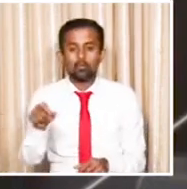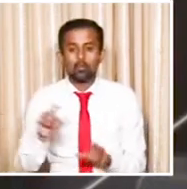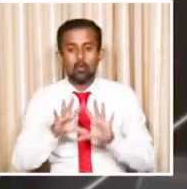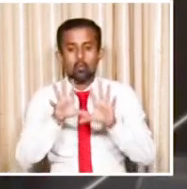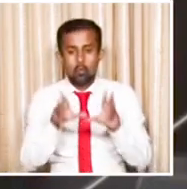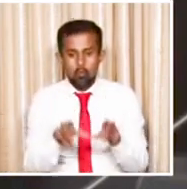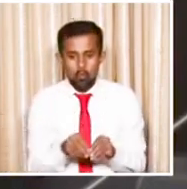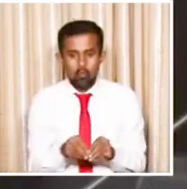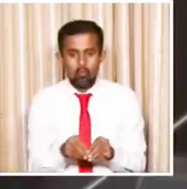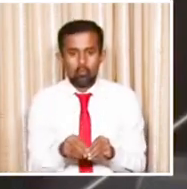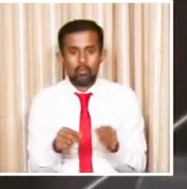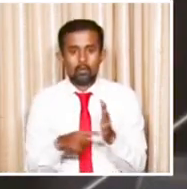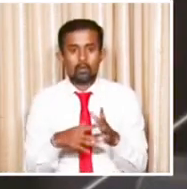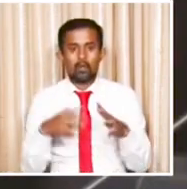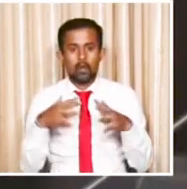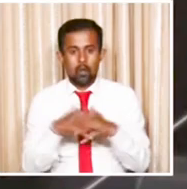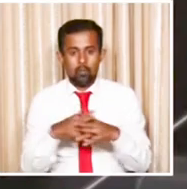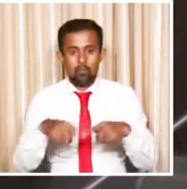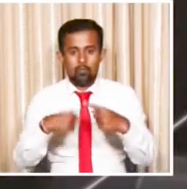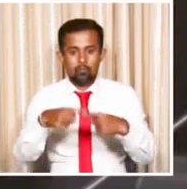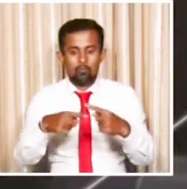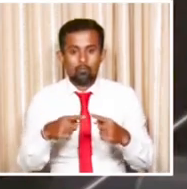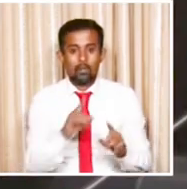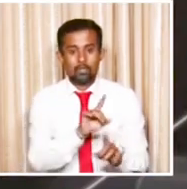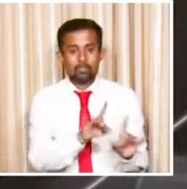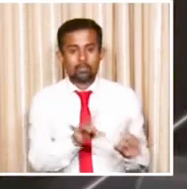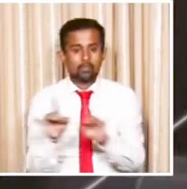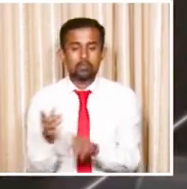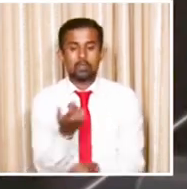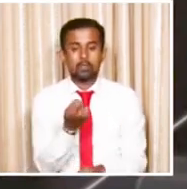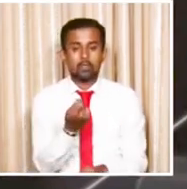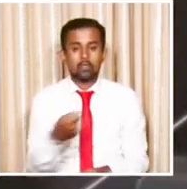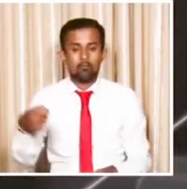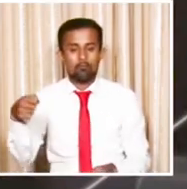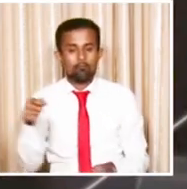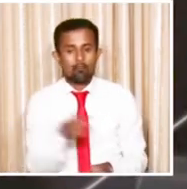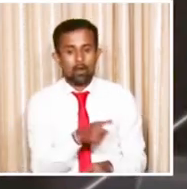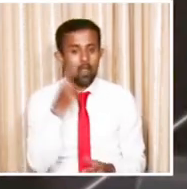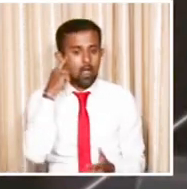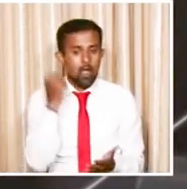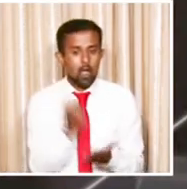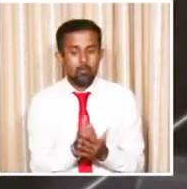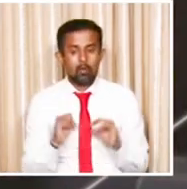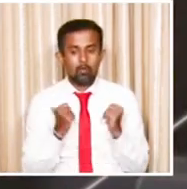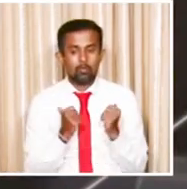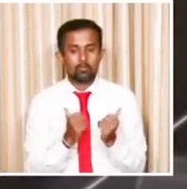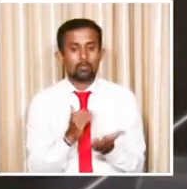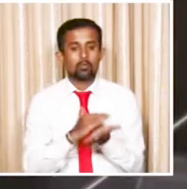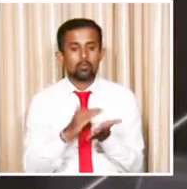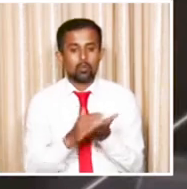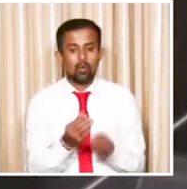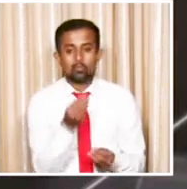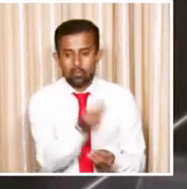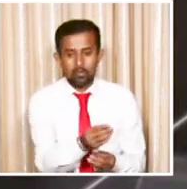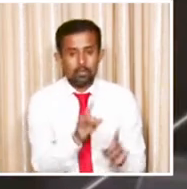පොදුවේ නීතිය ක්‍රියාත්මක වෙන්න හැම දිනාම එක මිලට බඩු ගන්න. හැබැයි අමාරුවෙන් ජීවත් වෙන අයට සහන සලසන්න